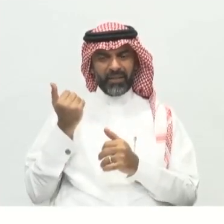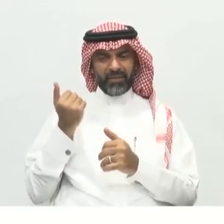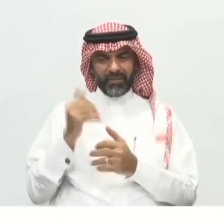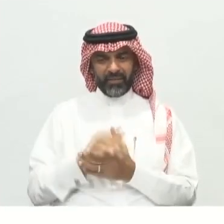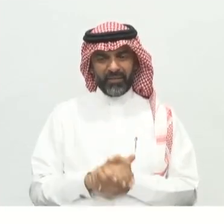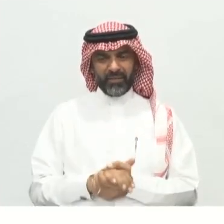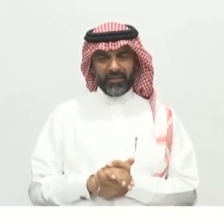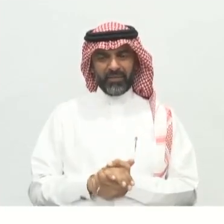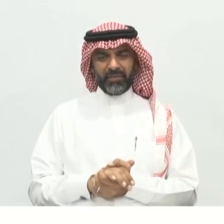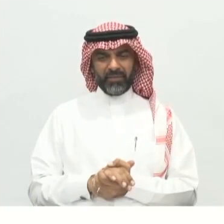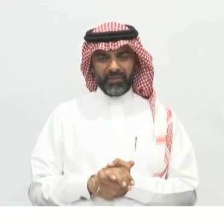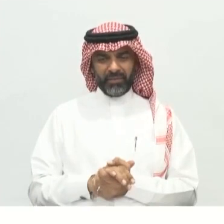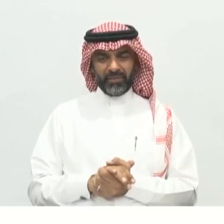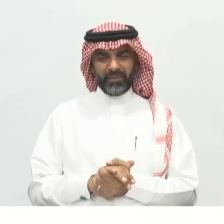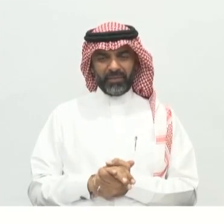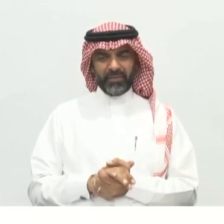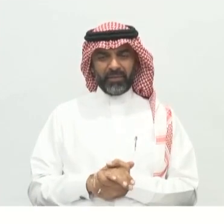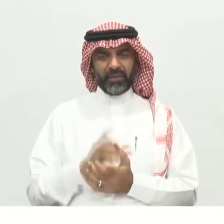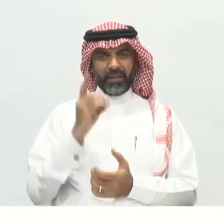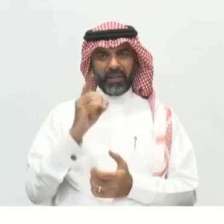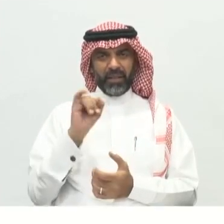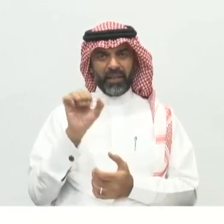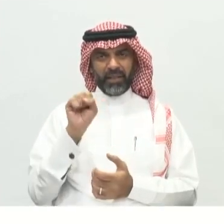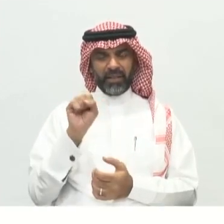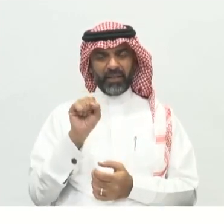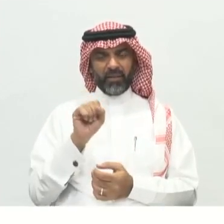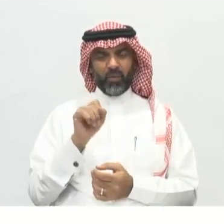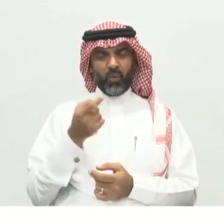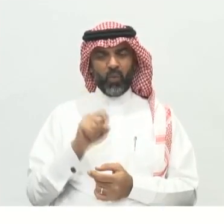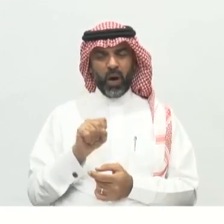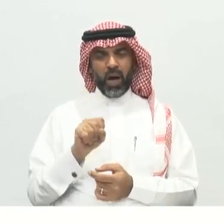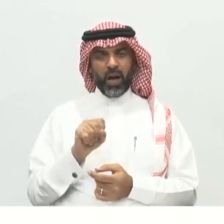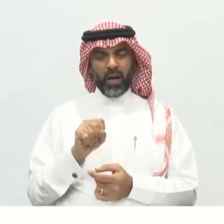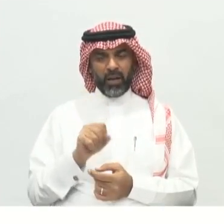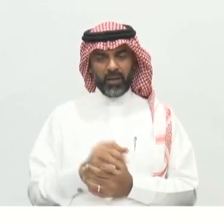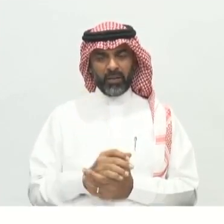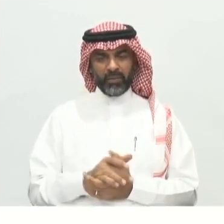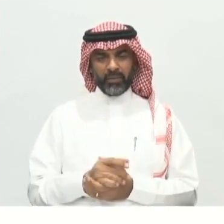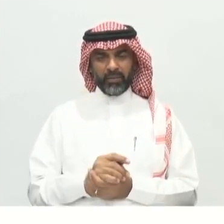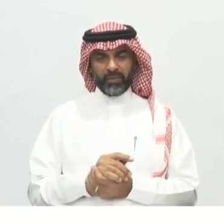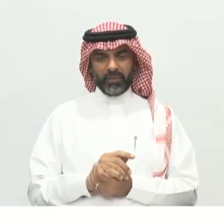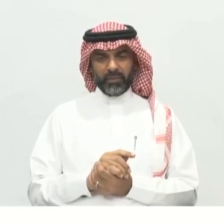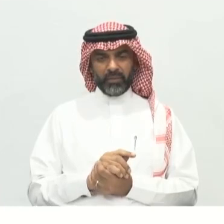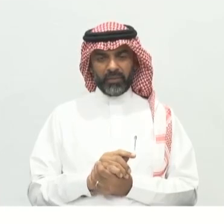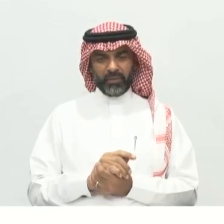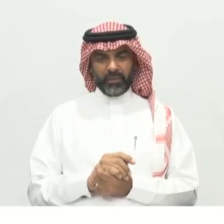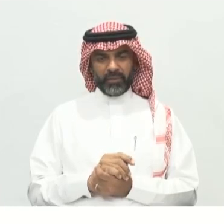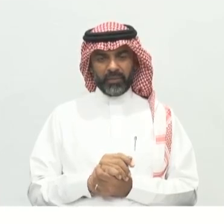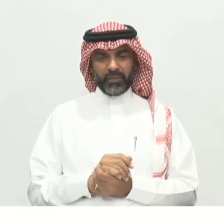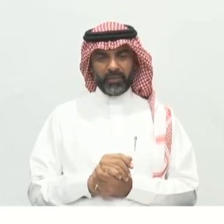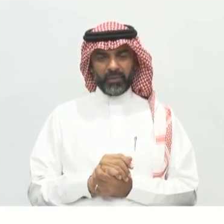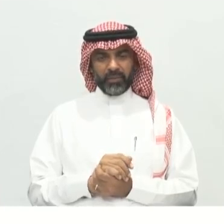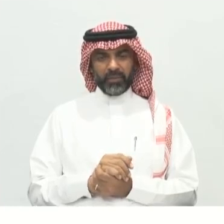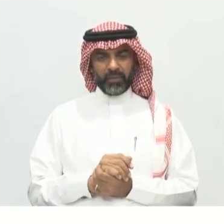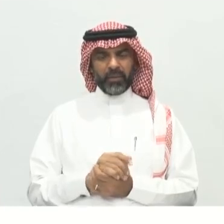تكرار ست ماتركس كما ذكرنا سابقا احسنتم وهذا الدست ماتركس او المصفوفه الخاصه بالمسافات